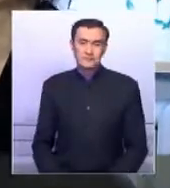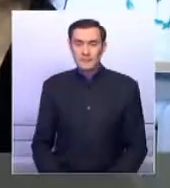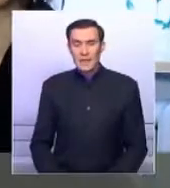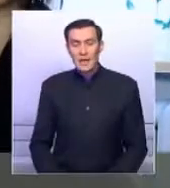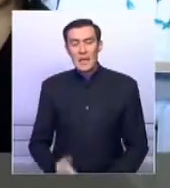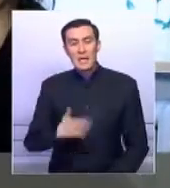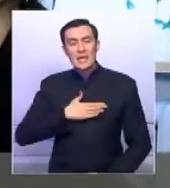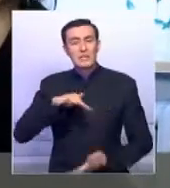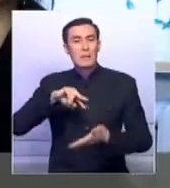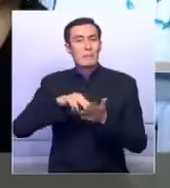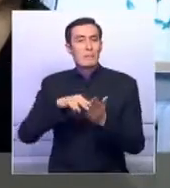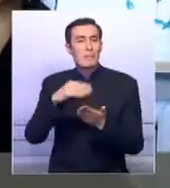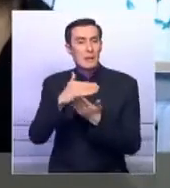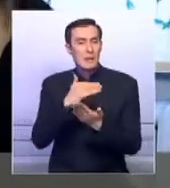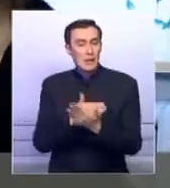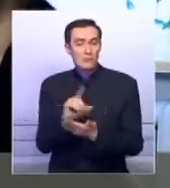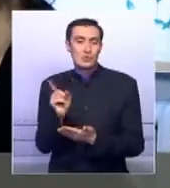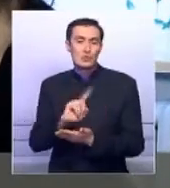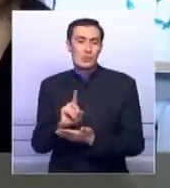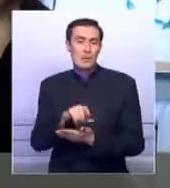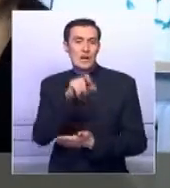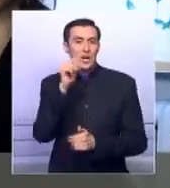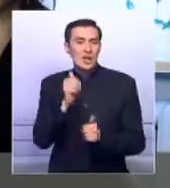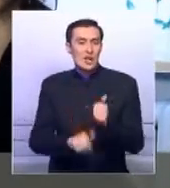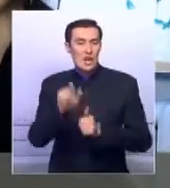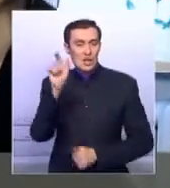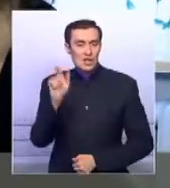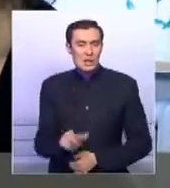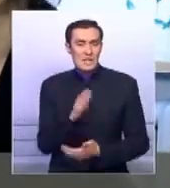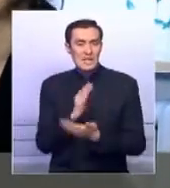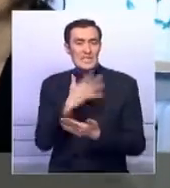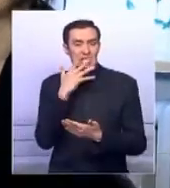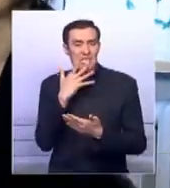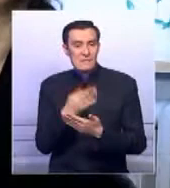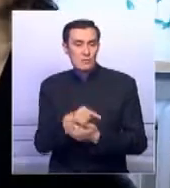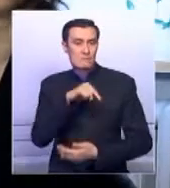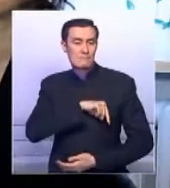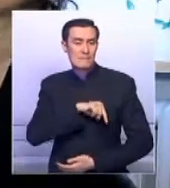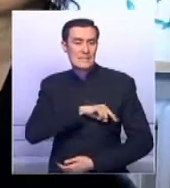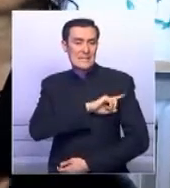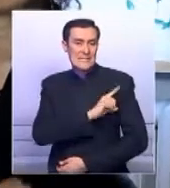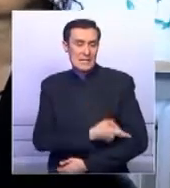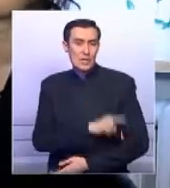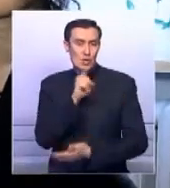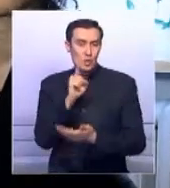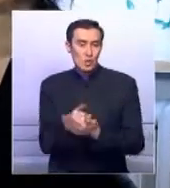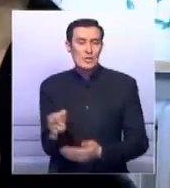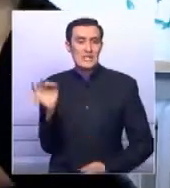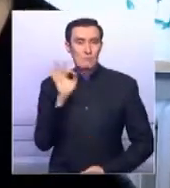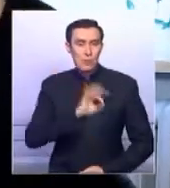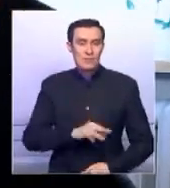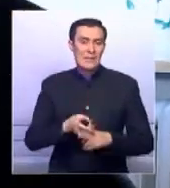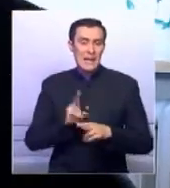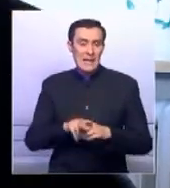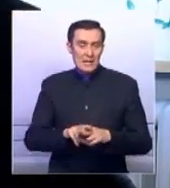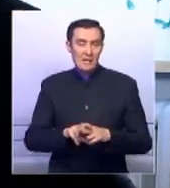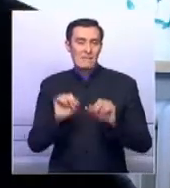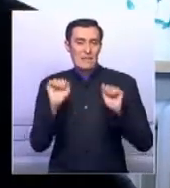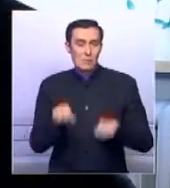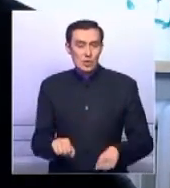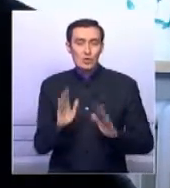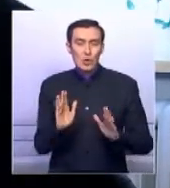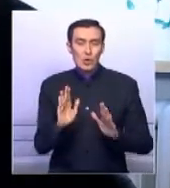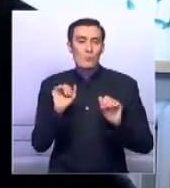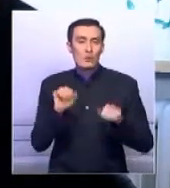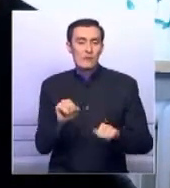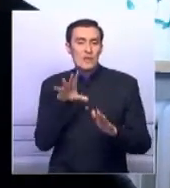Наша концепция такова, что мы настаиваем на том, что у каждого человека есть свой определенный ресурс, и он должен использовать этот ресурс, только так он